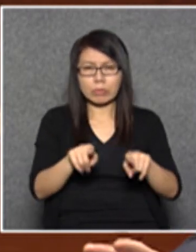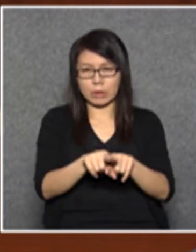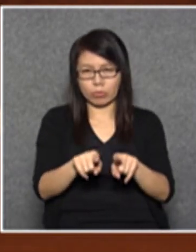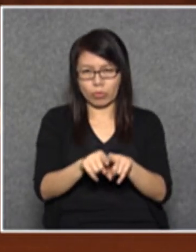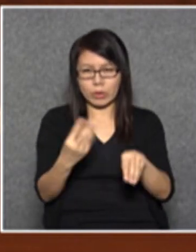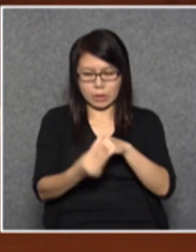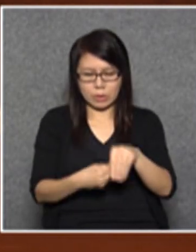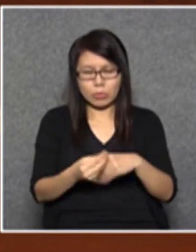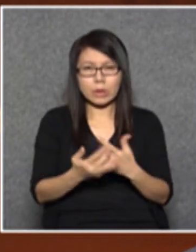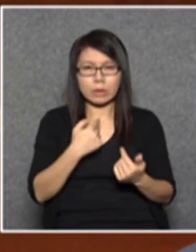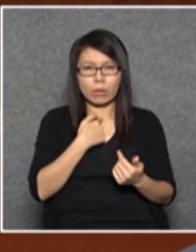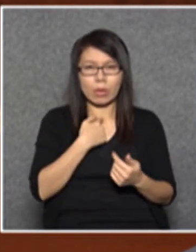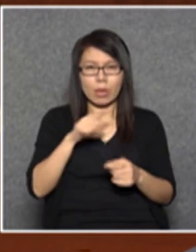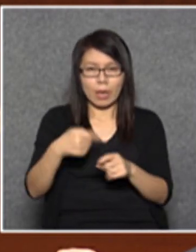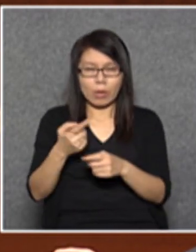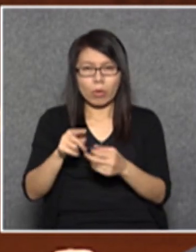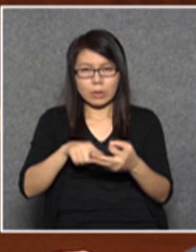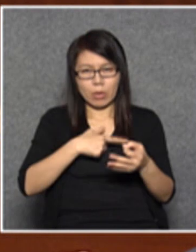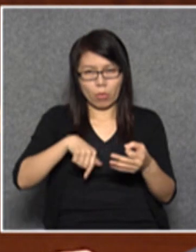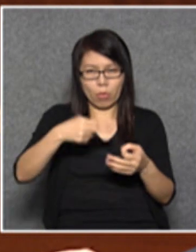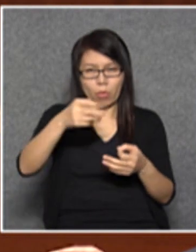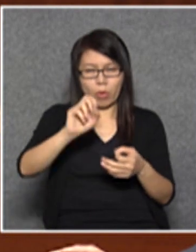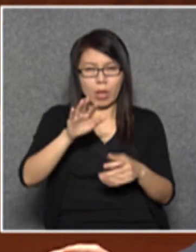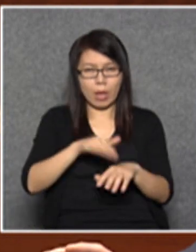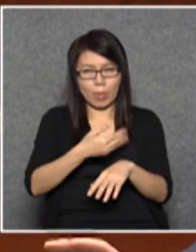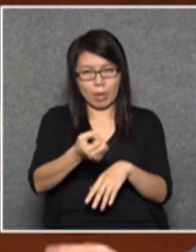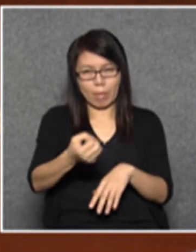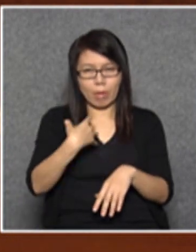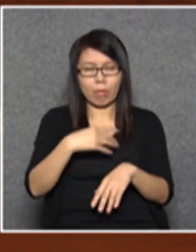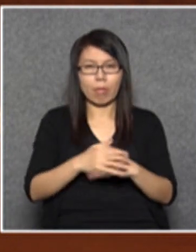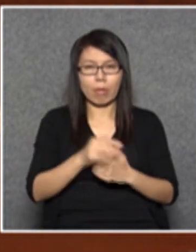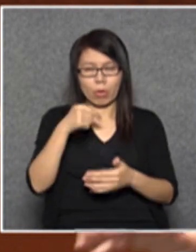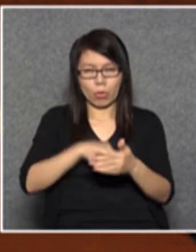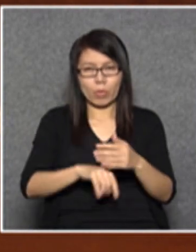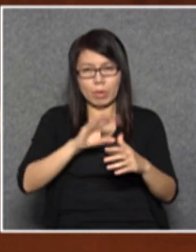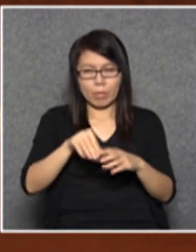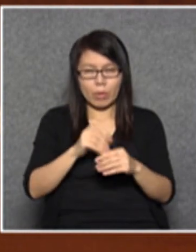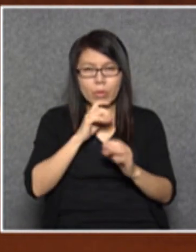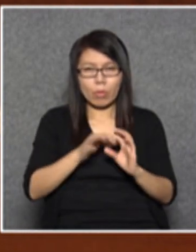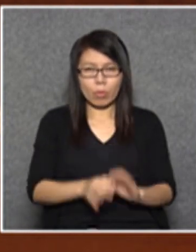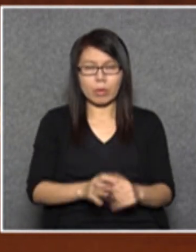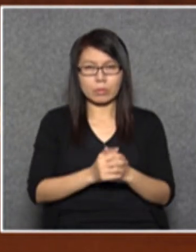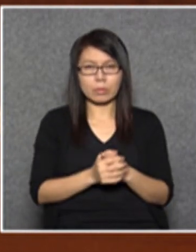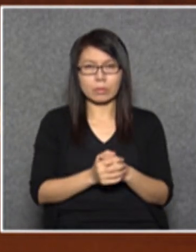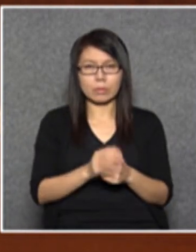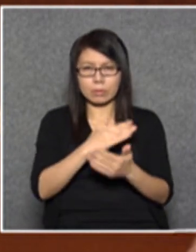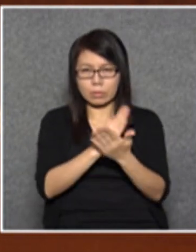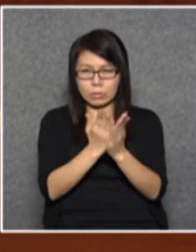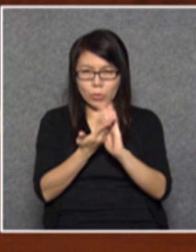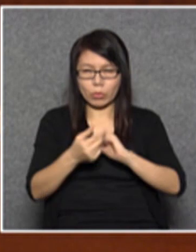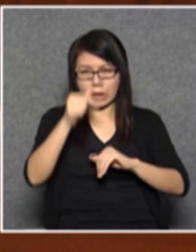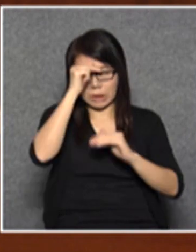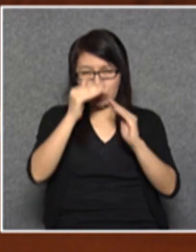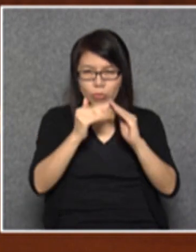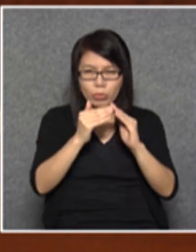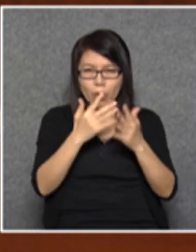另一個我相信就是何議員剛才問題裡面所說的，就我們不同的醫院，我們的